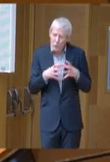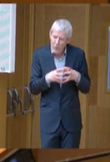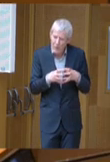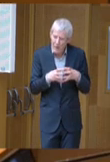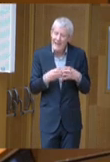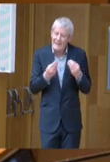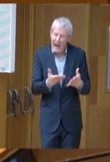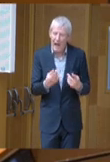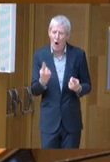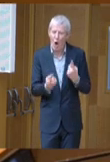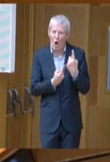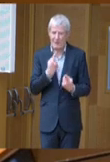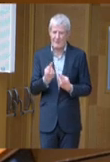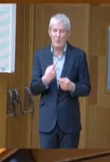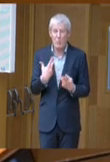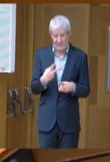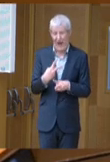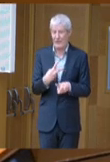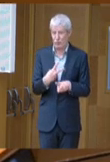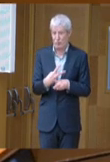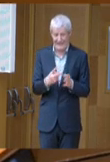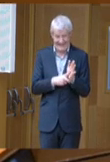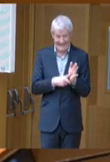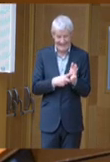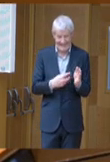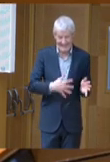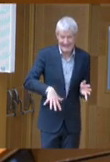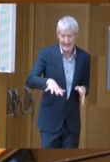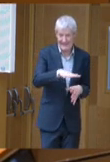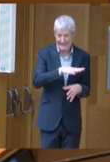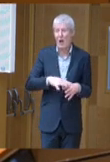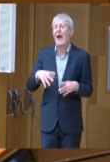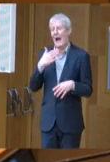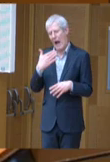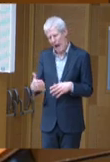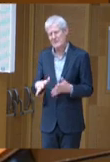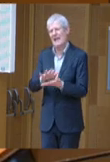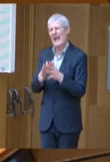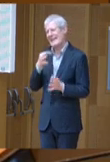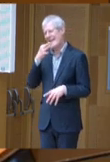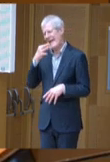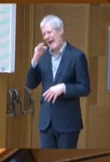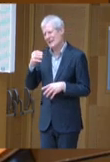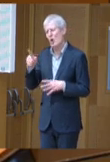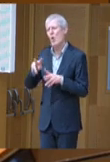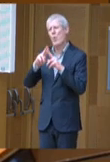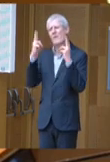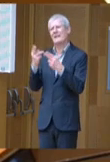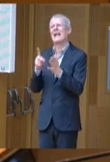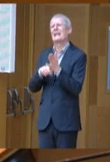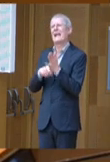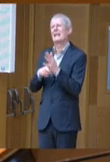le condizioni perché l'esigibilità dei diritti sanciti dalla Dichiarazione Universale dei Diritti delle Persone,